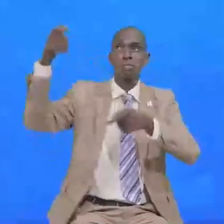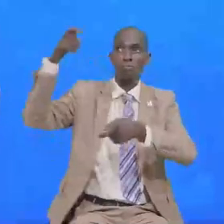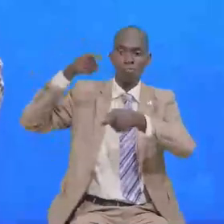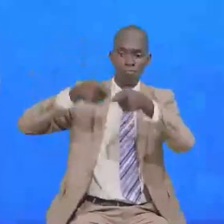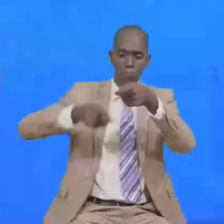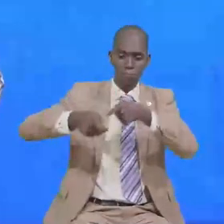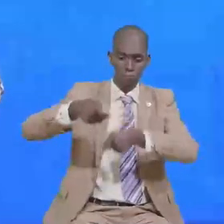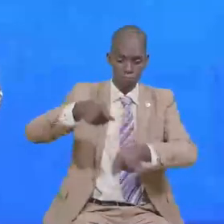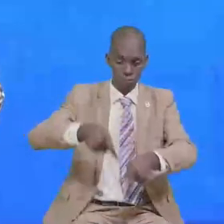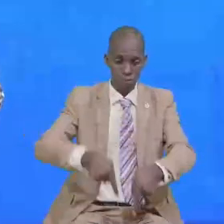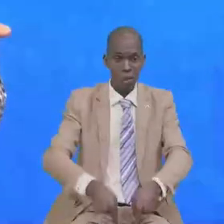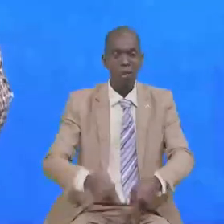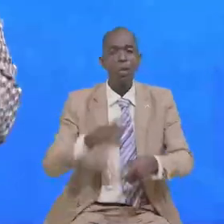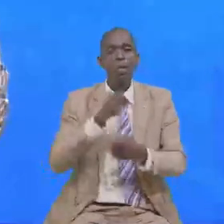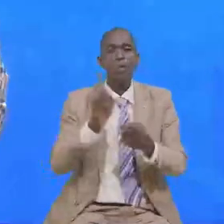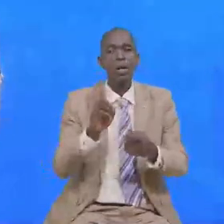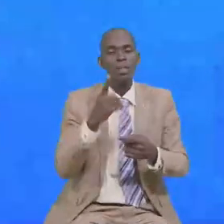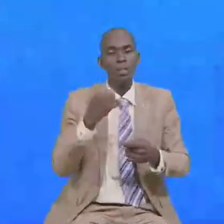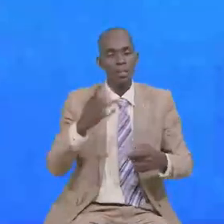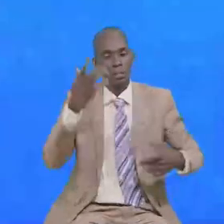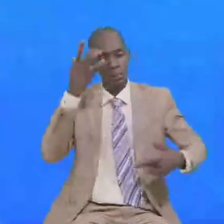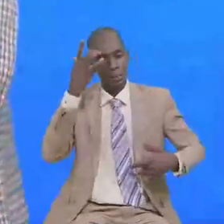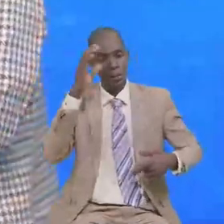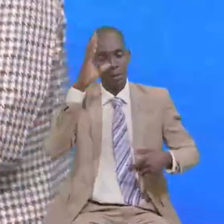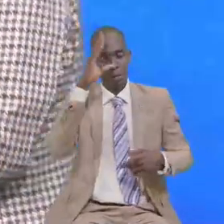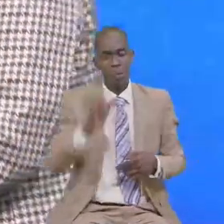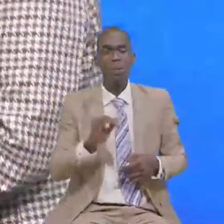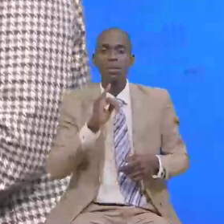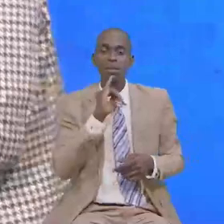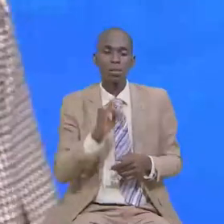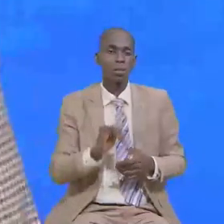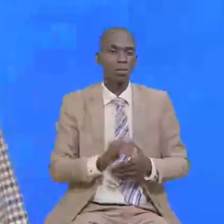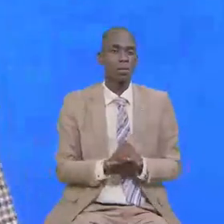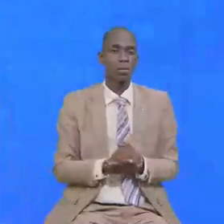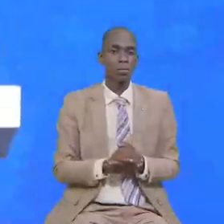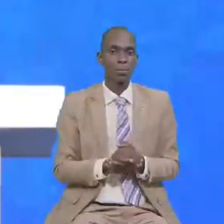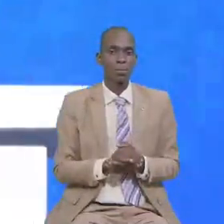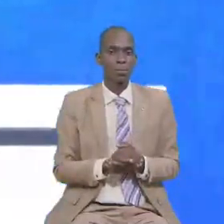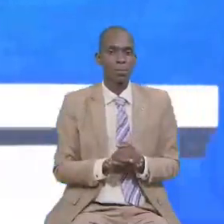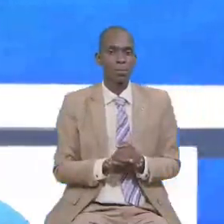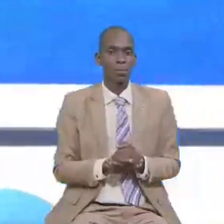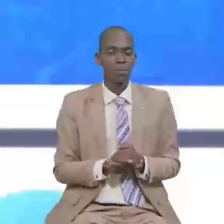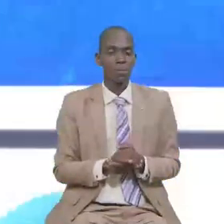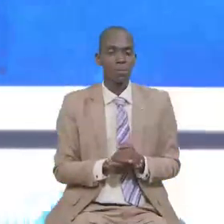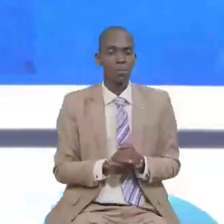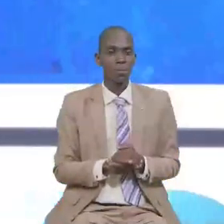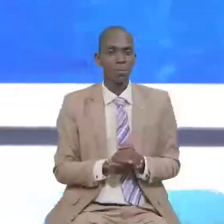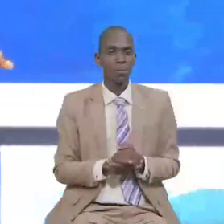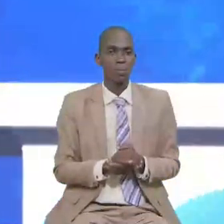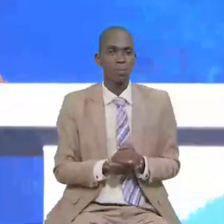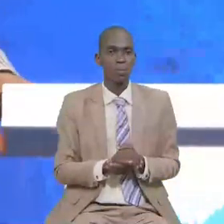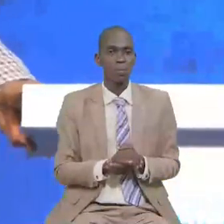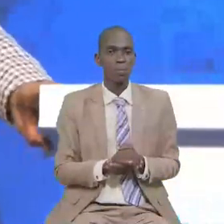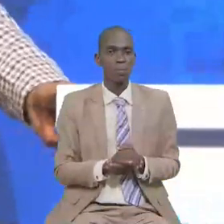Et il découvrit le toit de la maison où il était. Et il descendit par cette ouverture, le lit sur lequel le